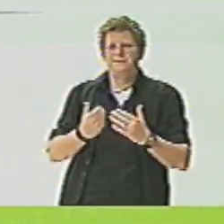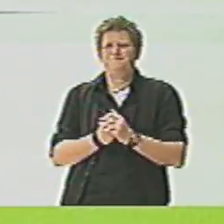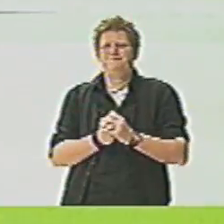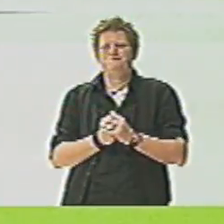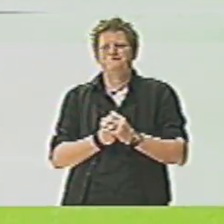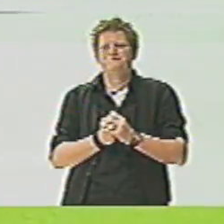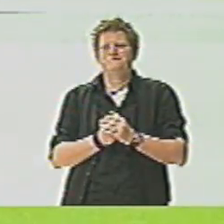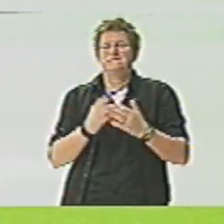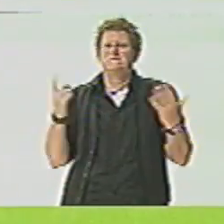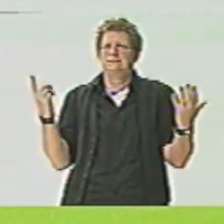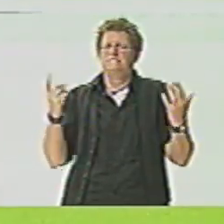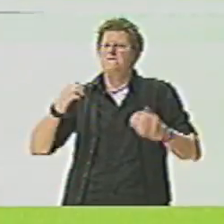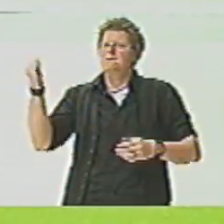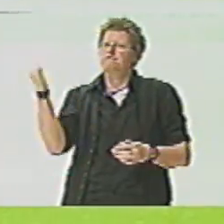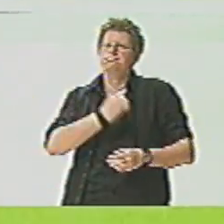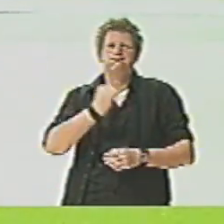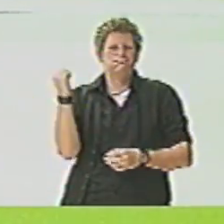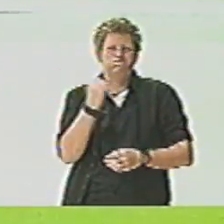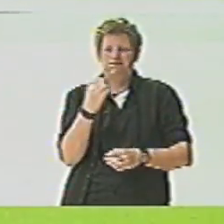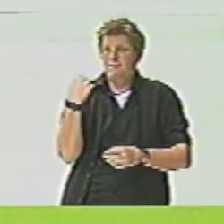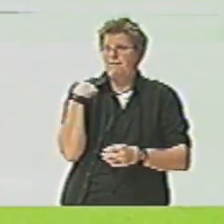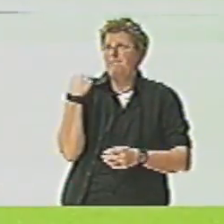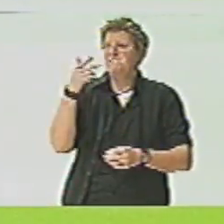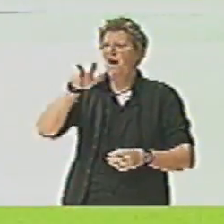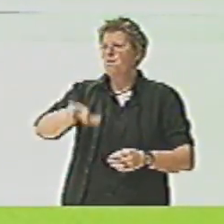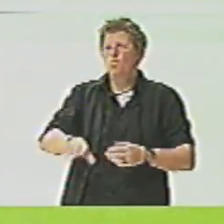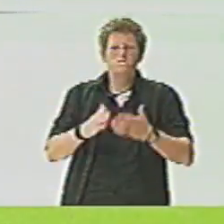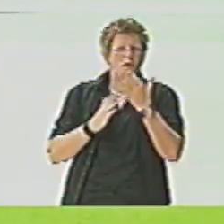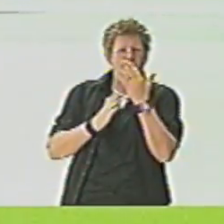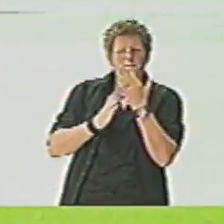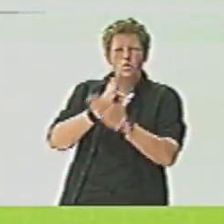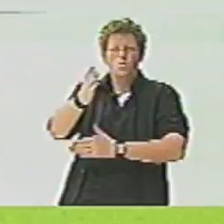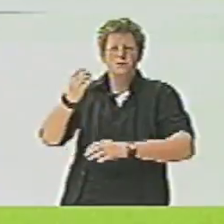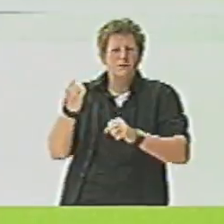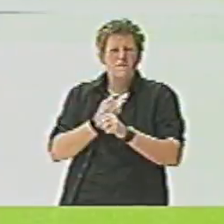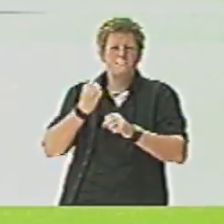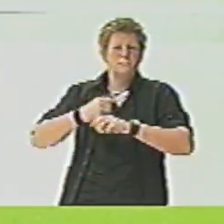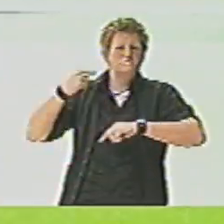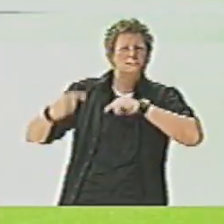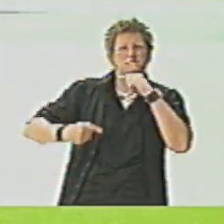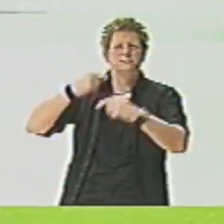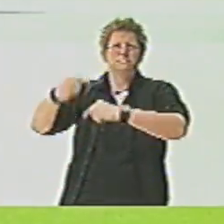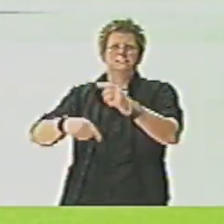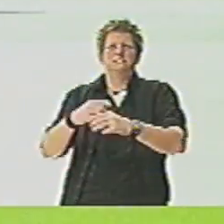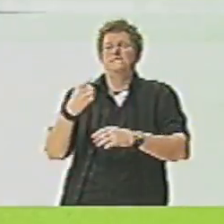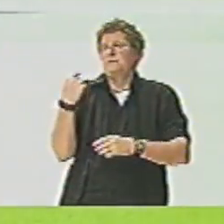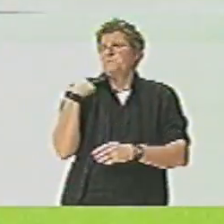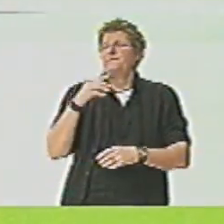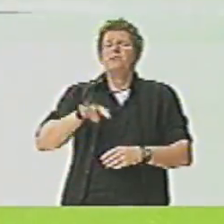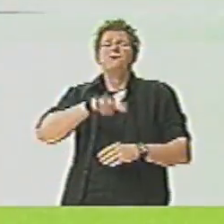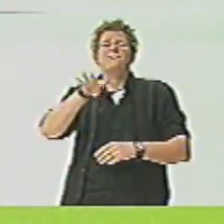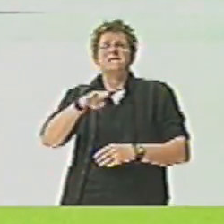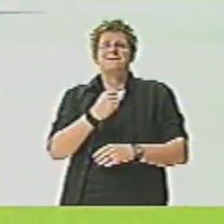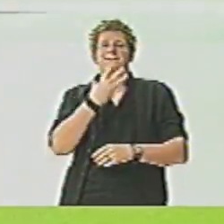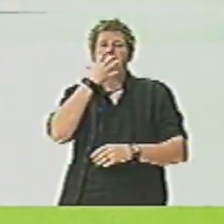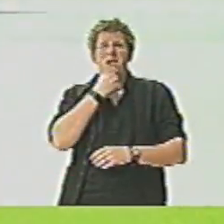atemlose 3 Monate liegen hinter uns, seit am 14. März der Landtag aufgelöst wurde und